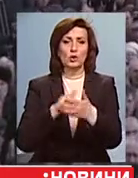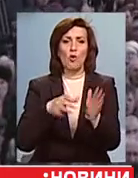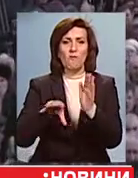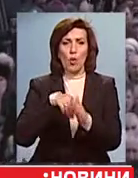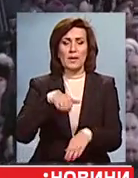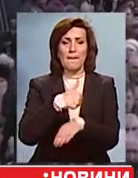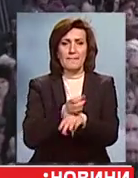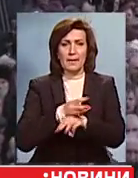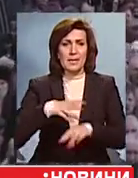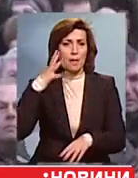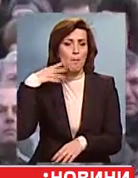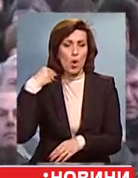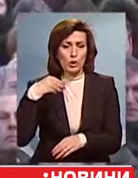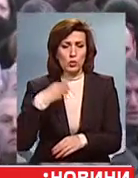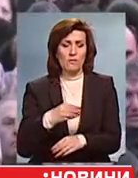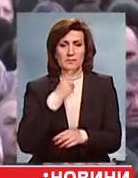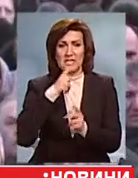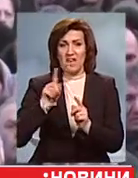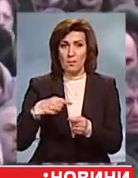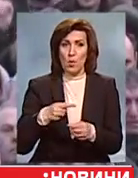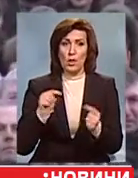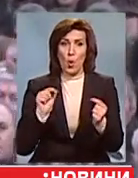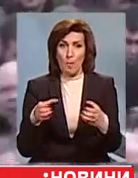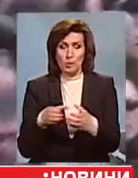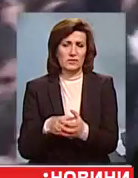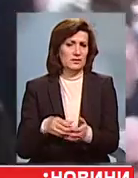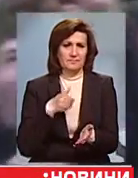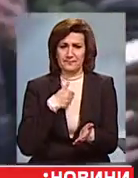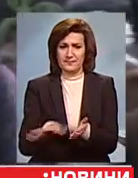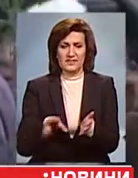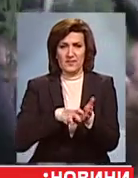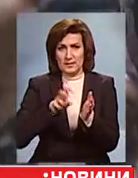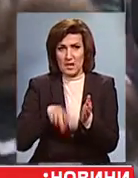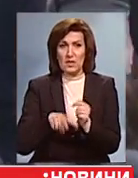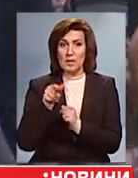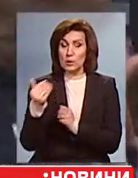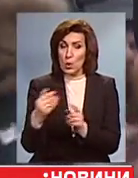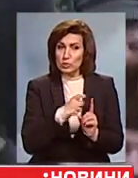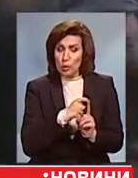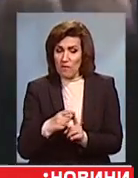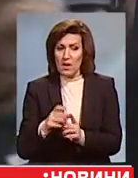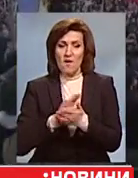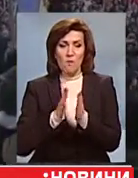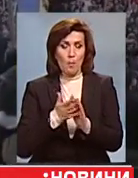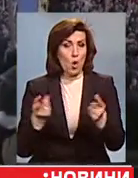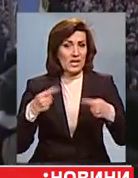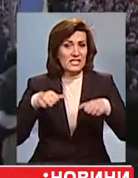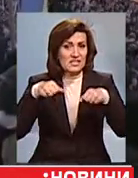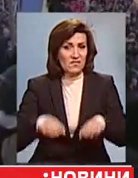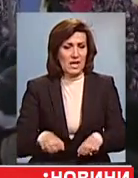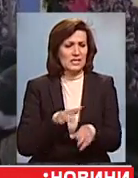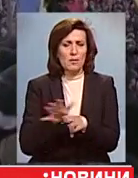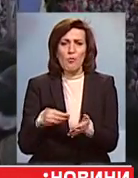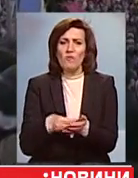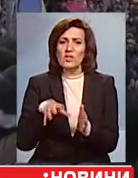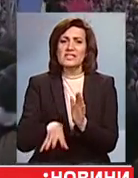Новообраний прем'єр Молдови Павло Філіп, попри вимоги опозиції, відмовляється йти у відставку. За його словами, в умовах кризи влади на